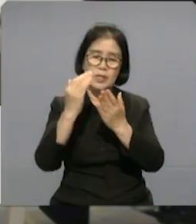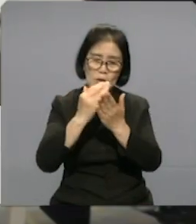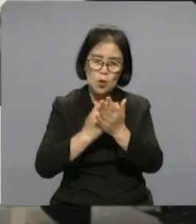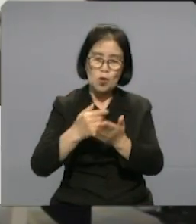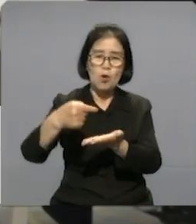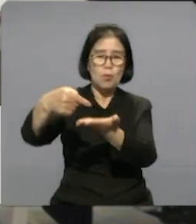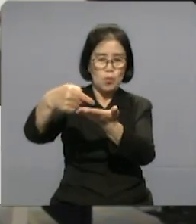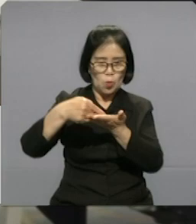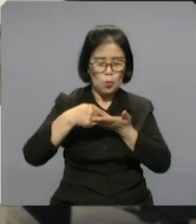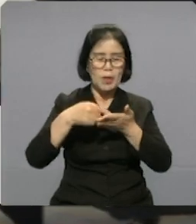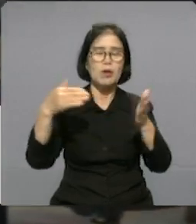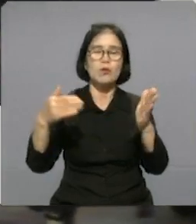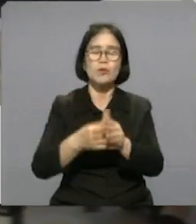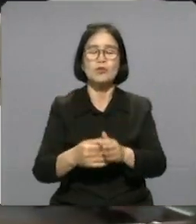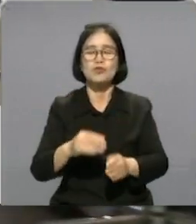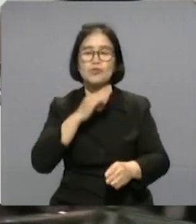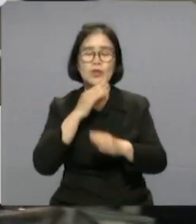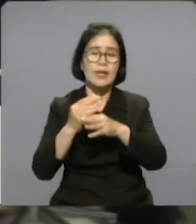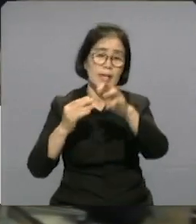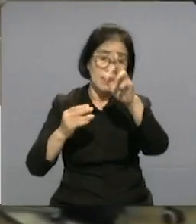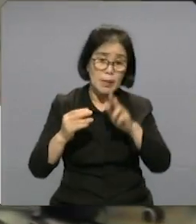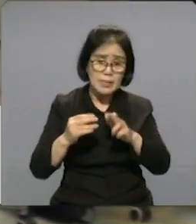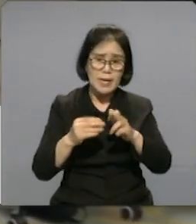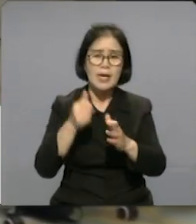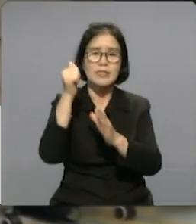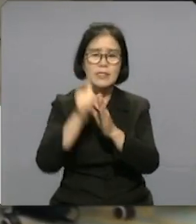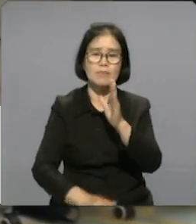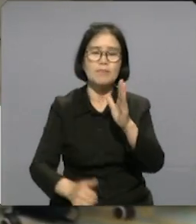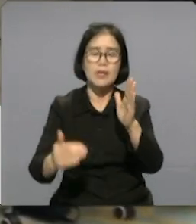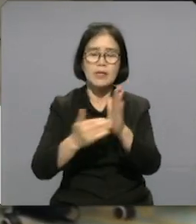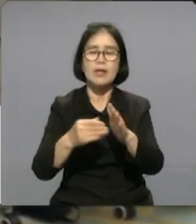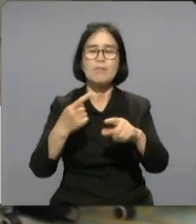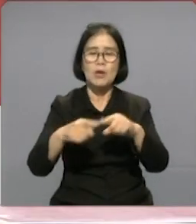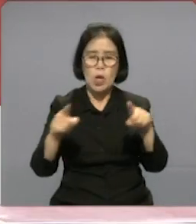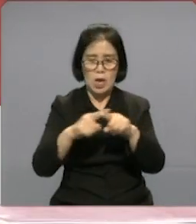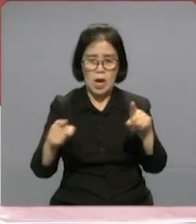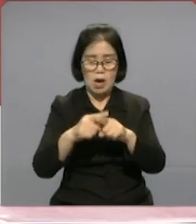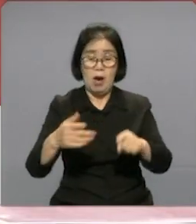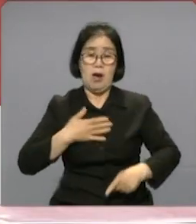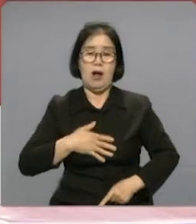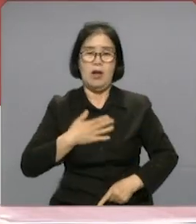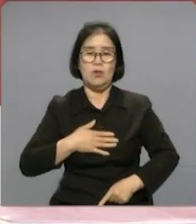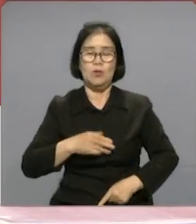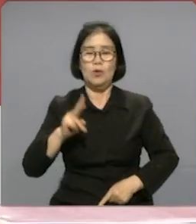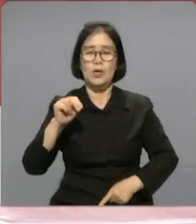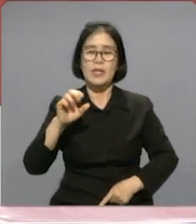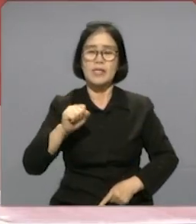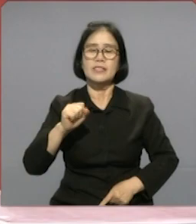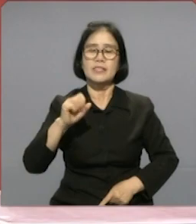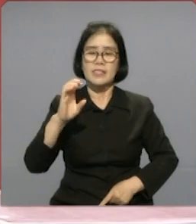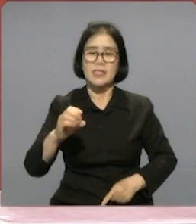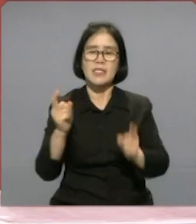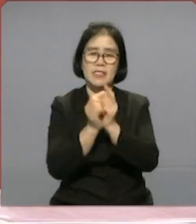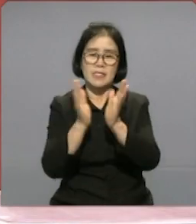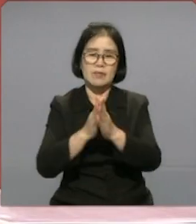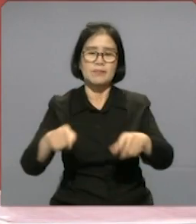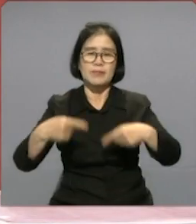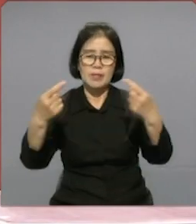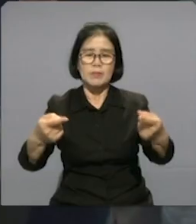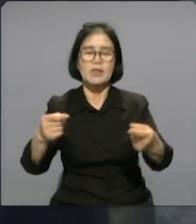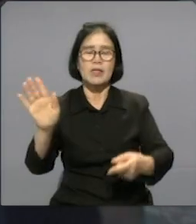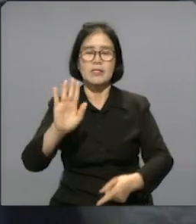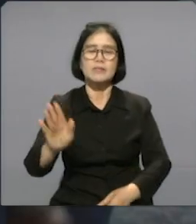보고 받았는데 북한의 발사가 실패했다는 평가가 공유되면서 nsc에 직접 참석하지는